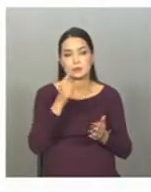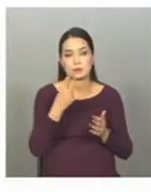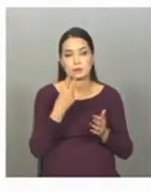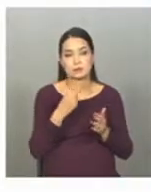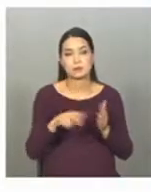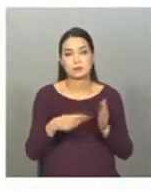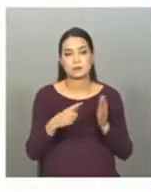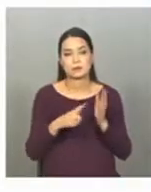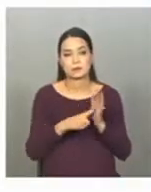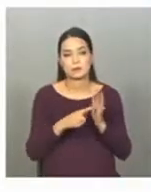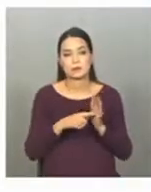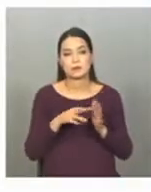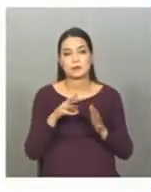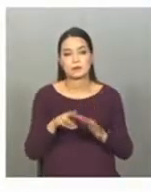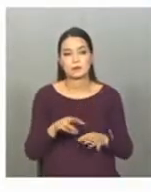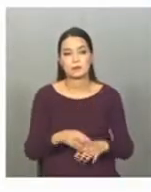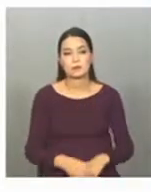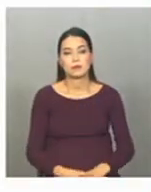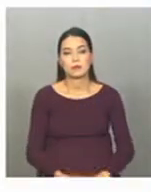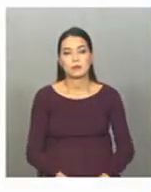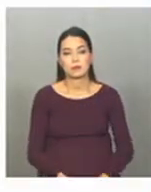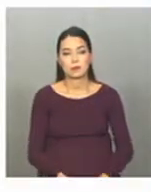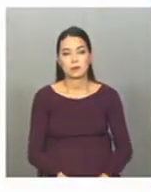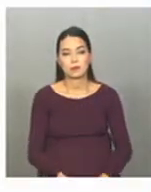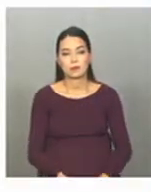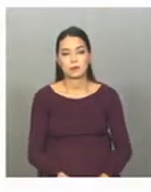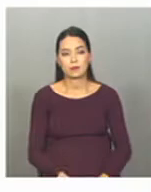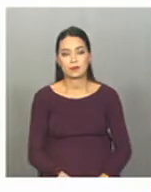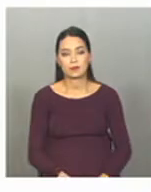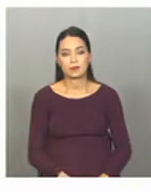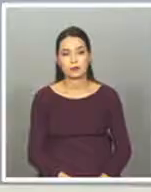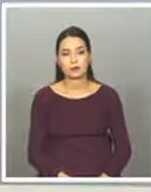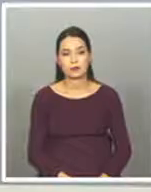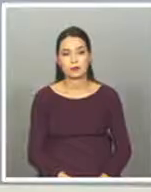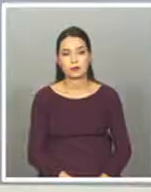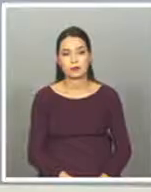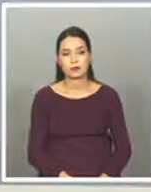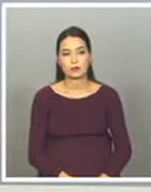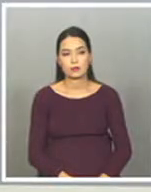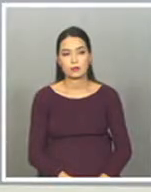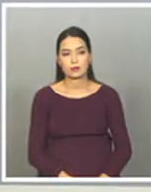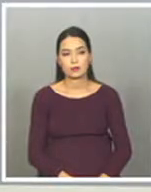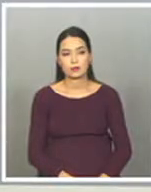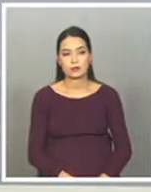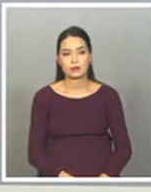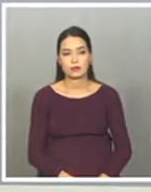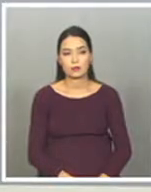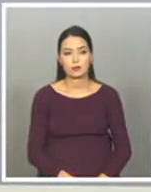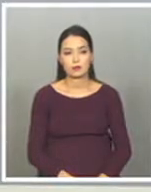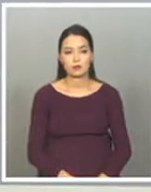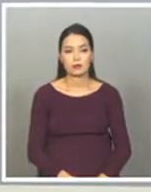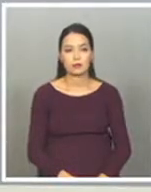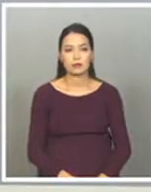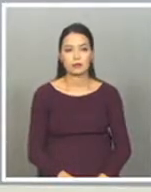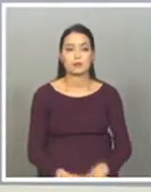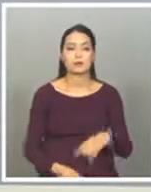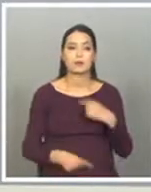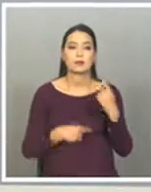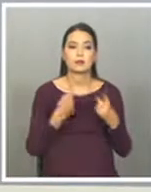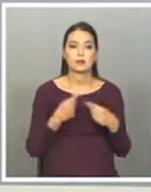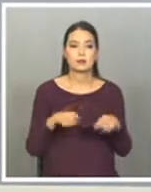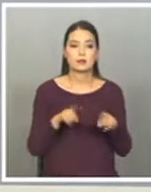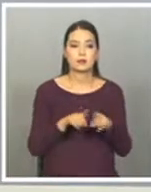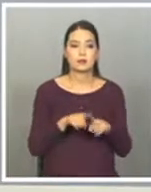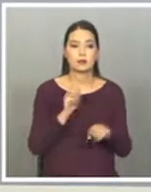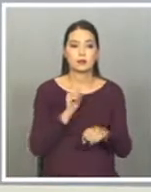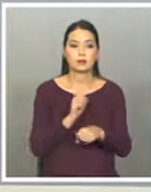жауабы минус 2,7 түбір астында M шығады. Келесі мына тапсырмаға назар аударыңыз.